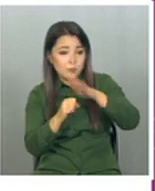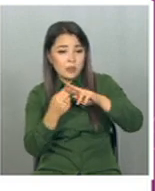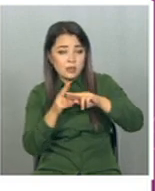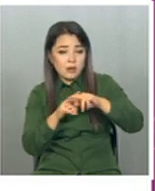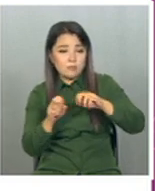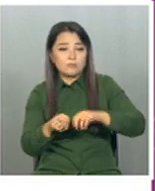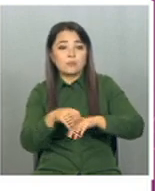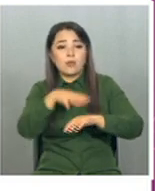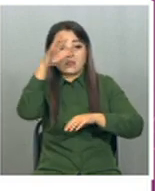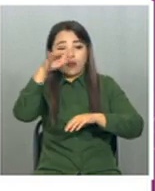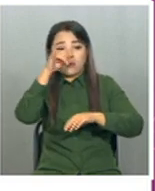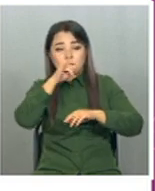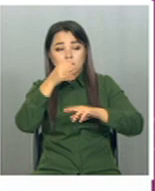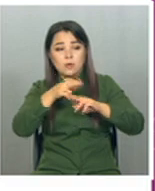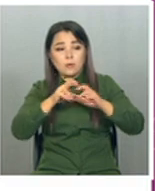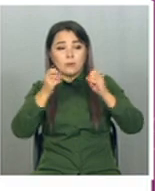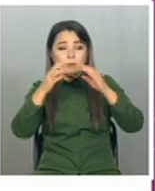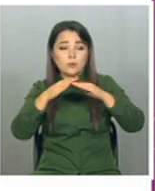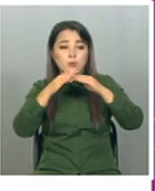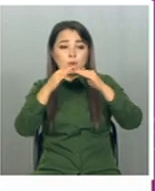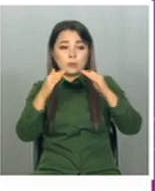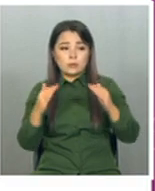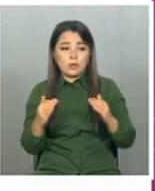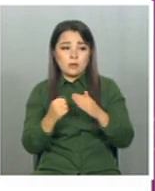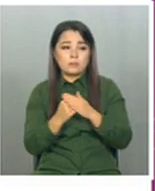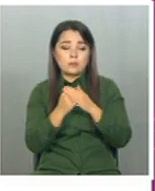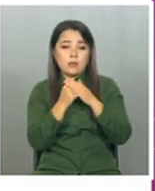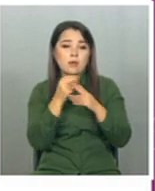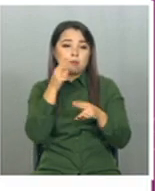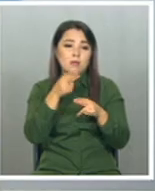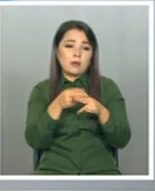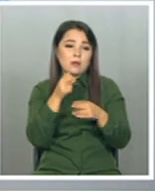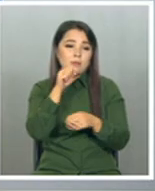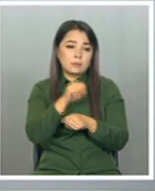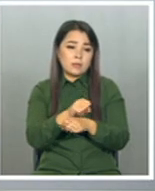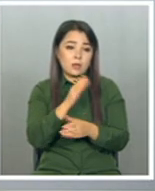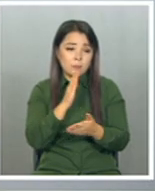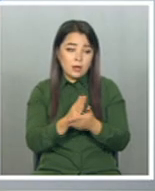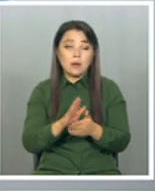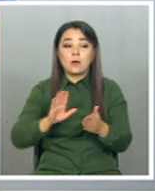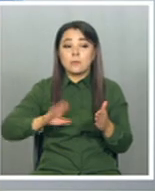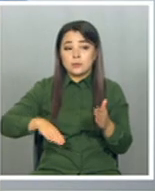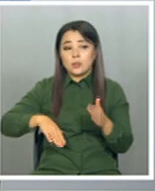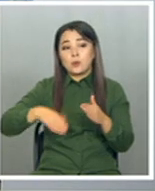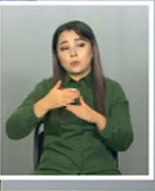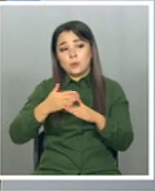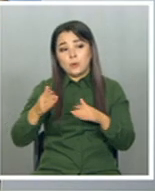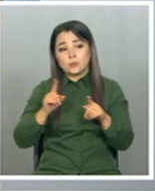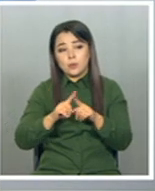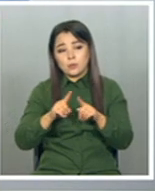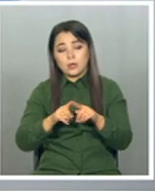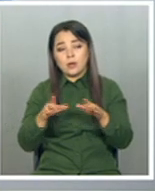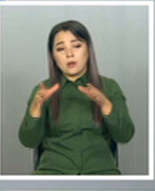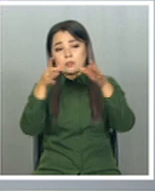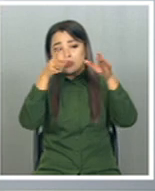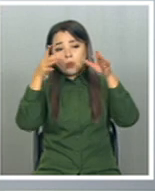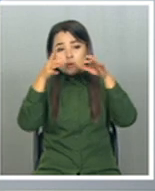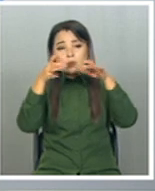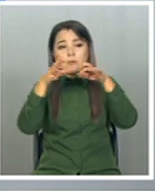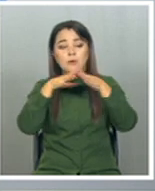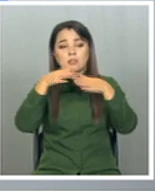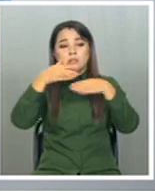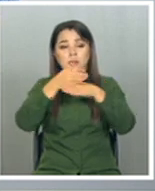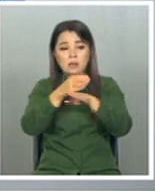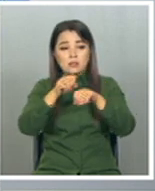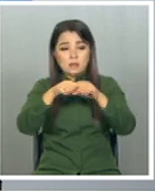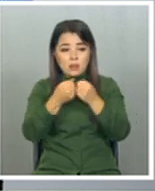жердің беткі қабатын томпайтып, кептеліп қалатын кездерде болады. Кейін үстіңгі шөгінді жынысты қабаты шайылып,